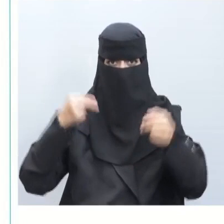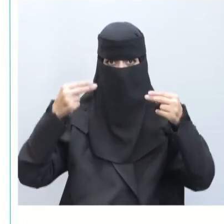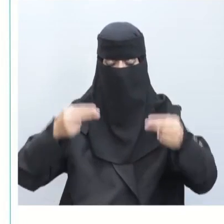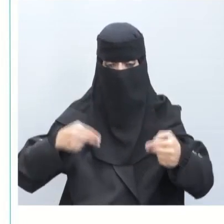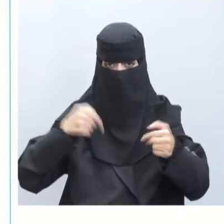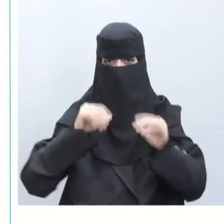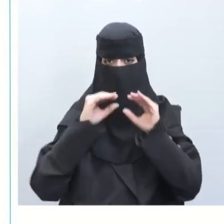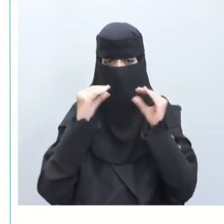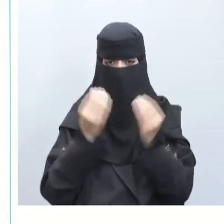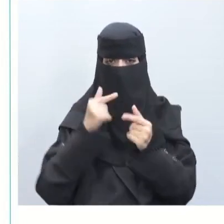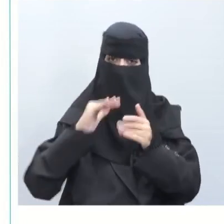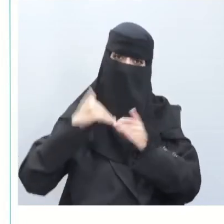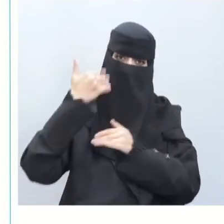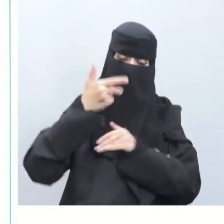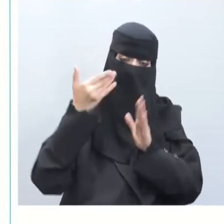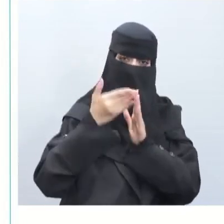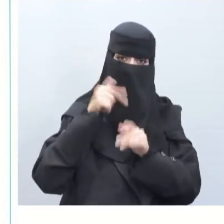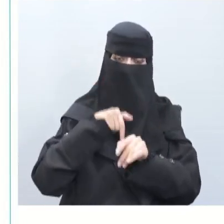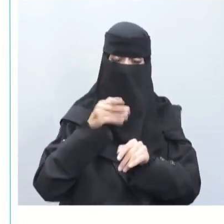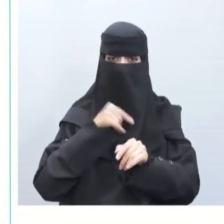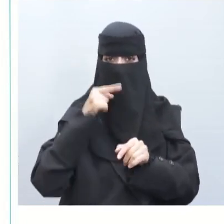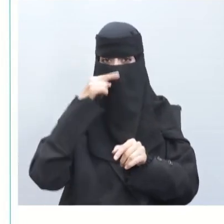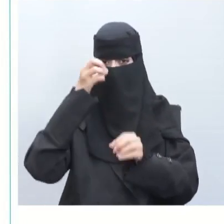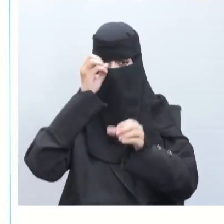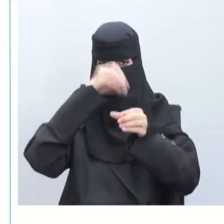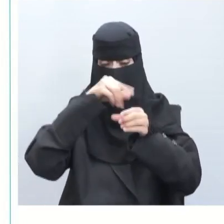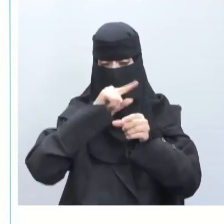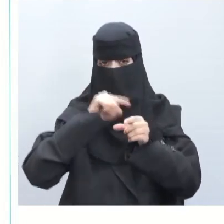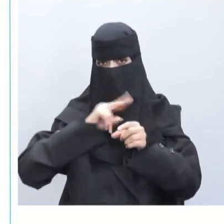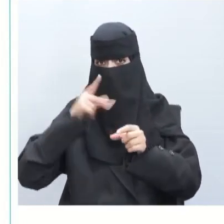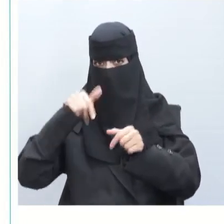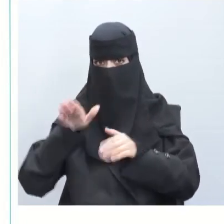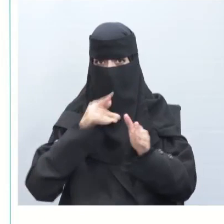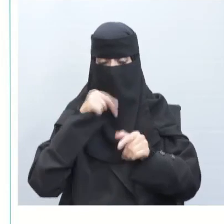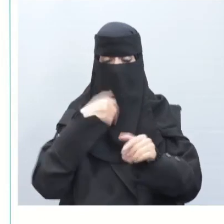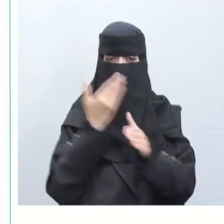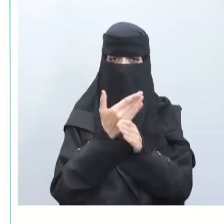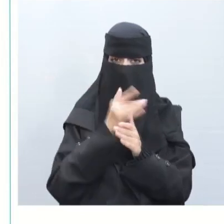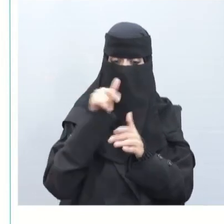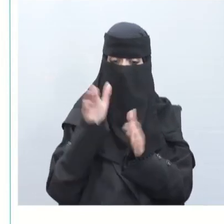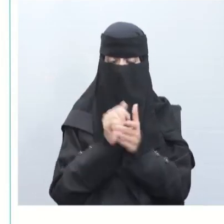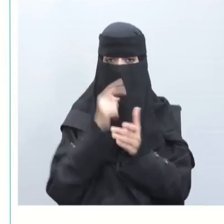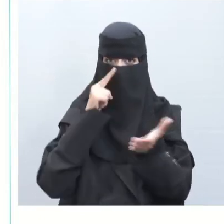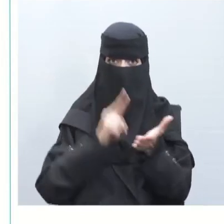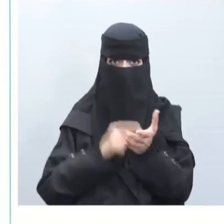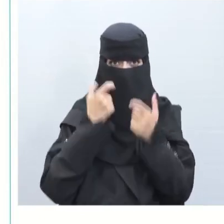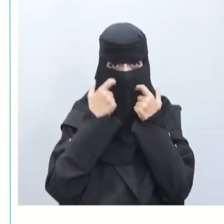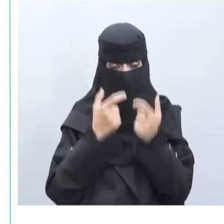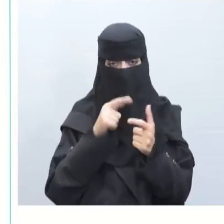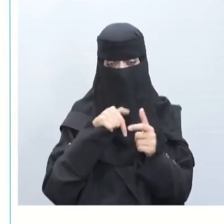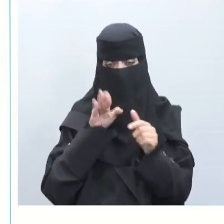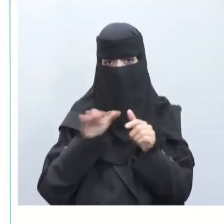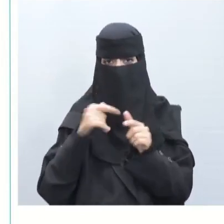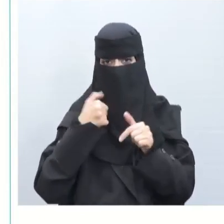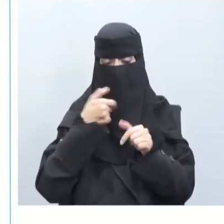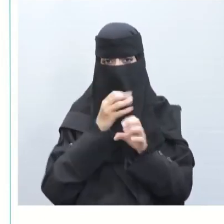او الاداره او حتى بعد اثارها كالنفايات او غيره وذكرنا ان هذه العوامل يجب ان نراعيها لكي يكون